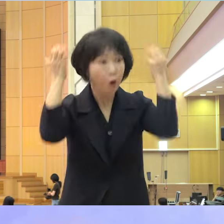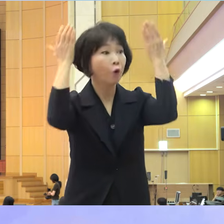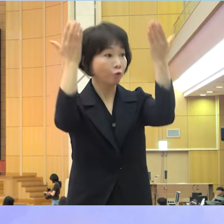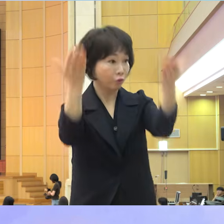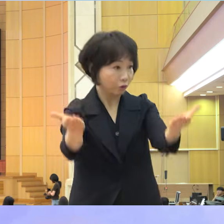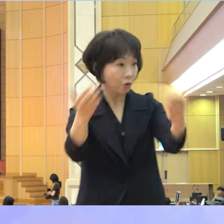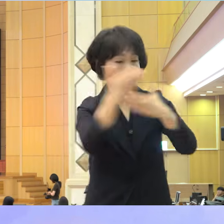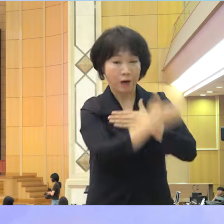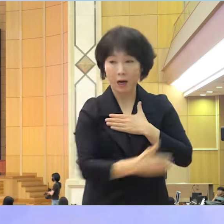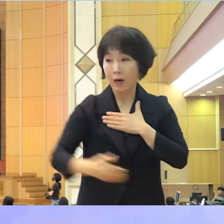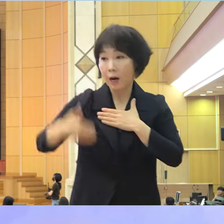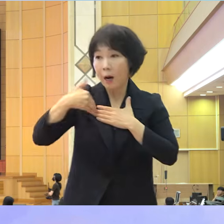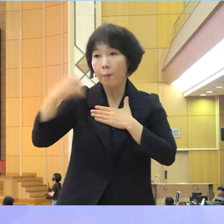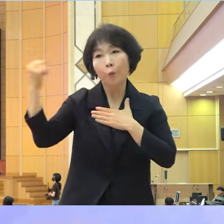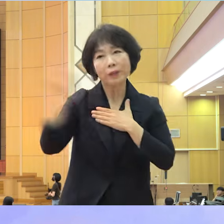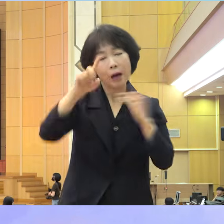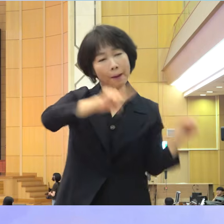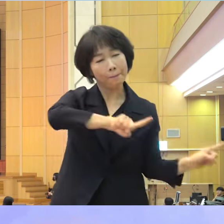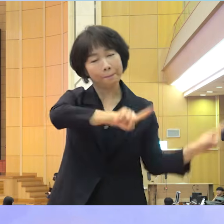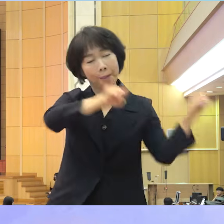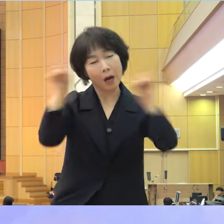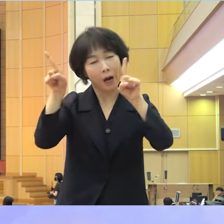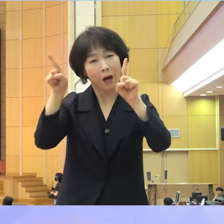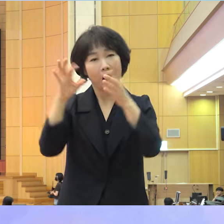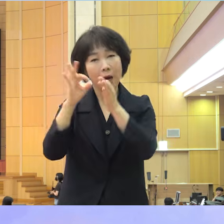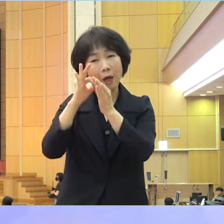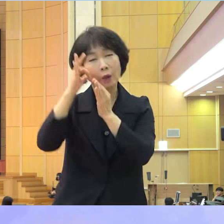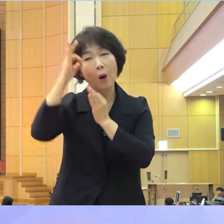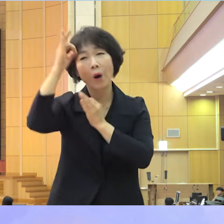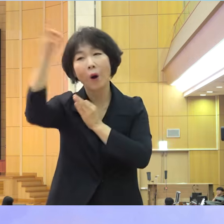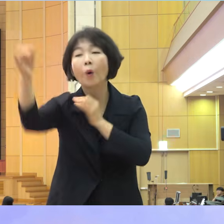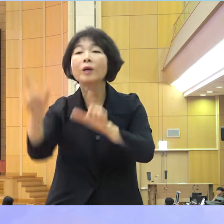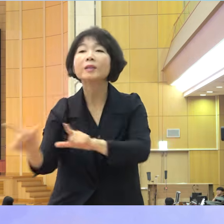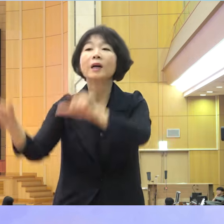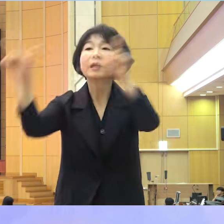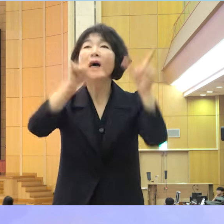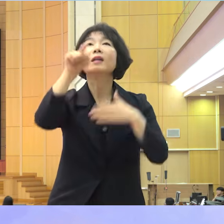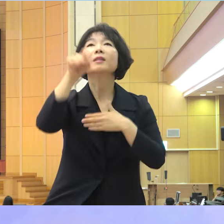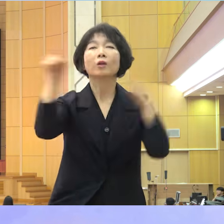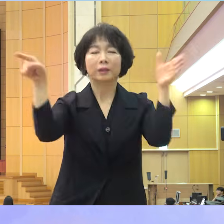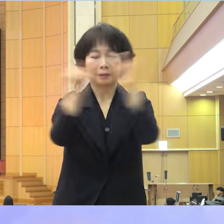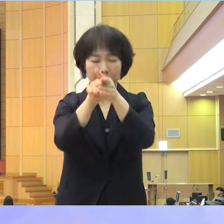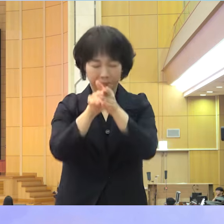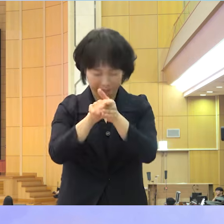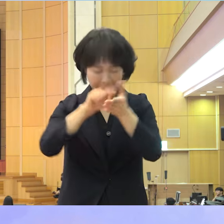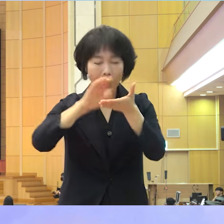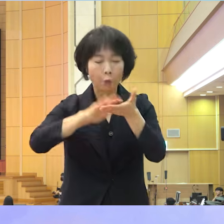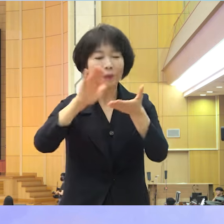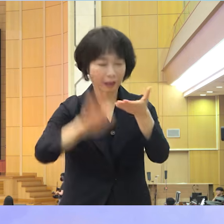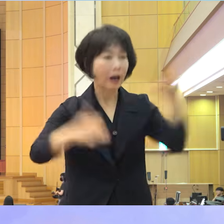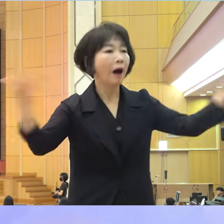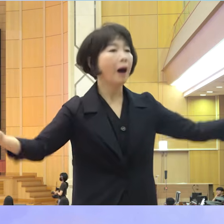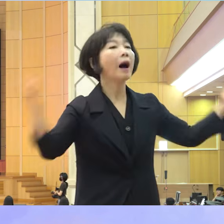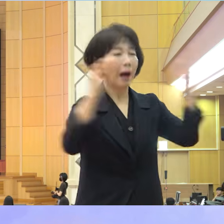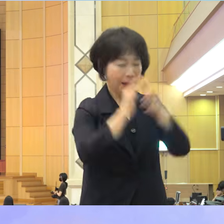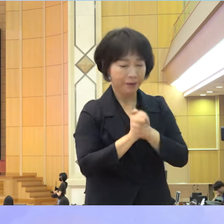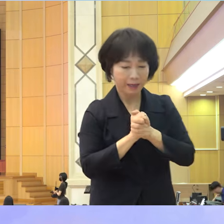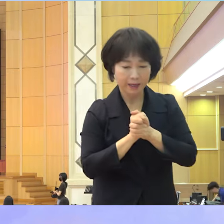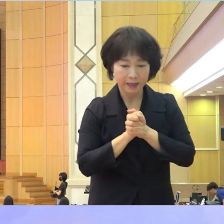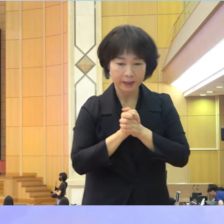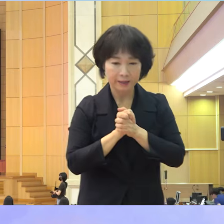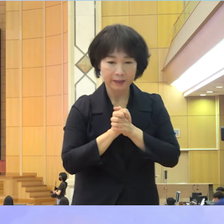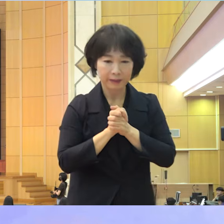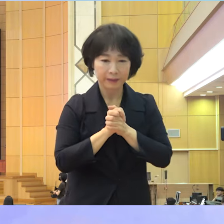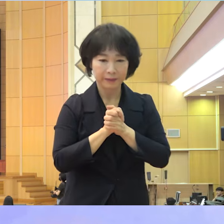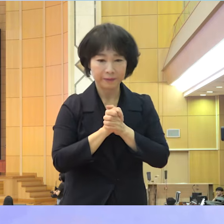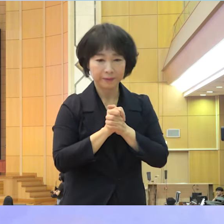죄를 사하여 주시는 것과 몸이 다시 사는 것과 영원히 사는 것을 믿사옵나이다.